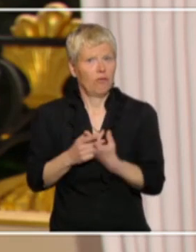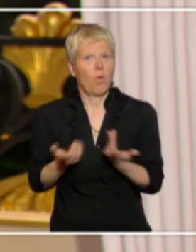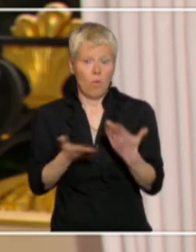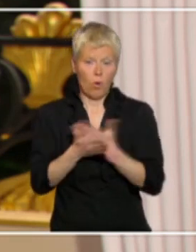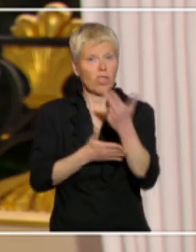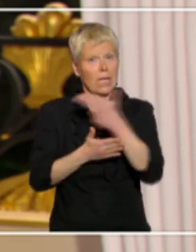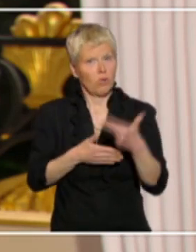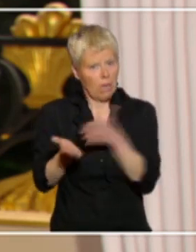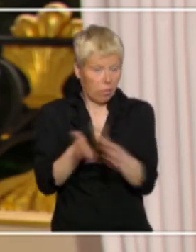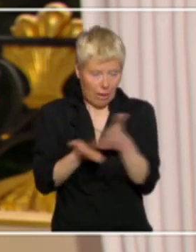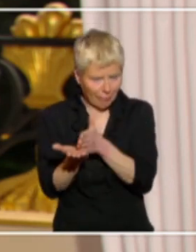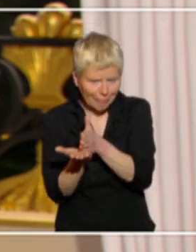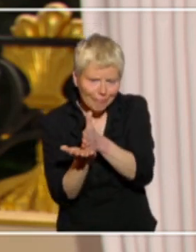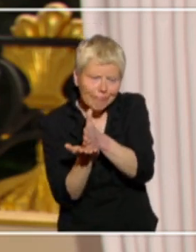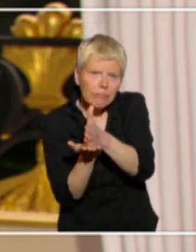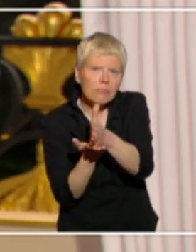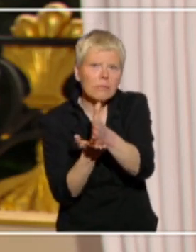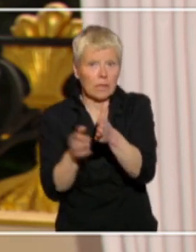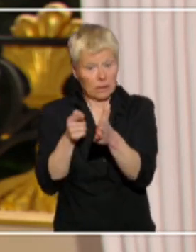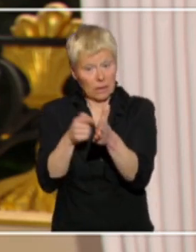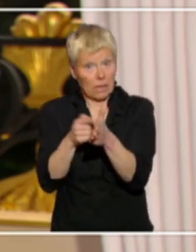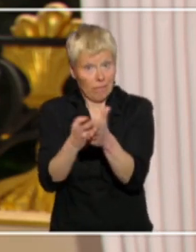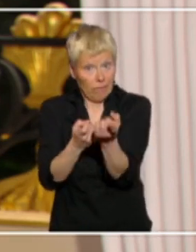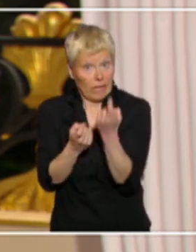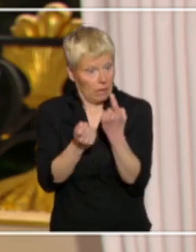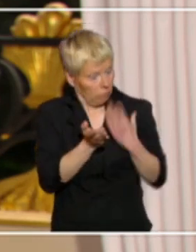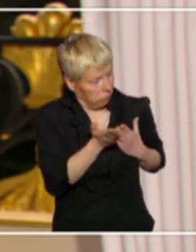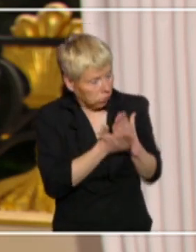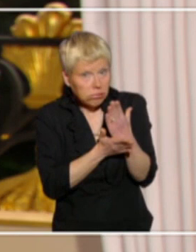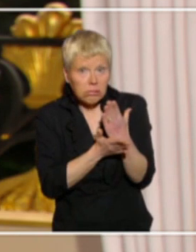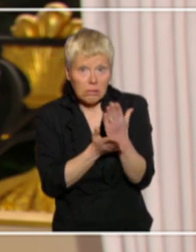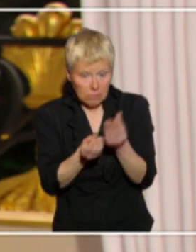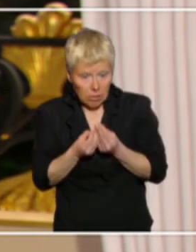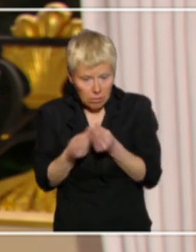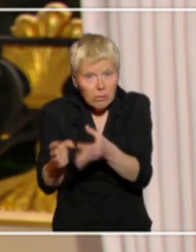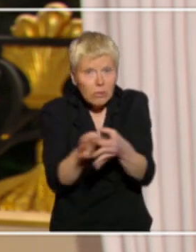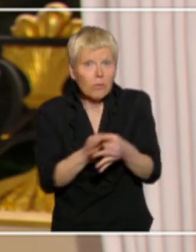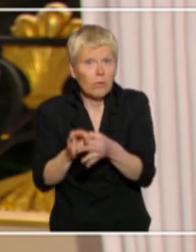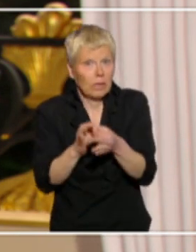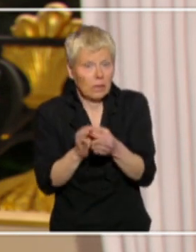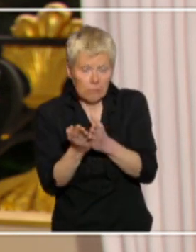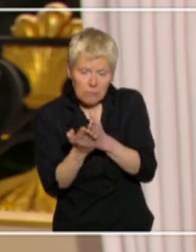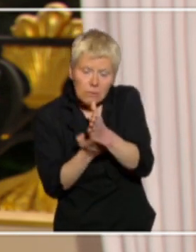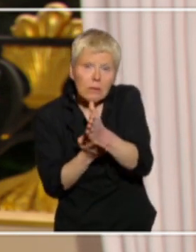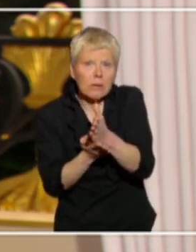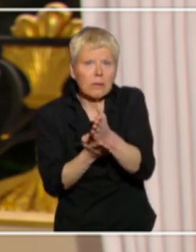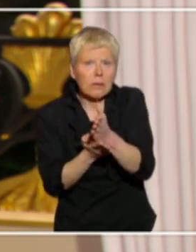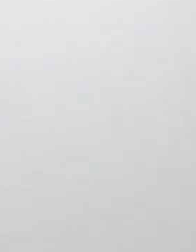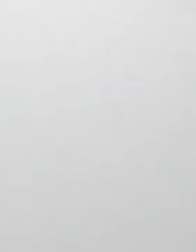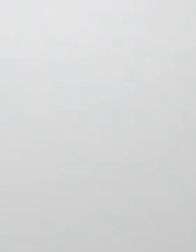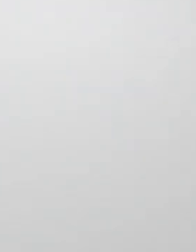projet national celui qui nous a fait qui nous unit un projet